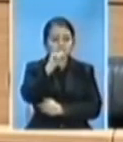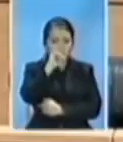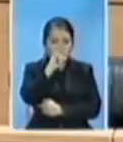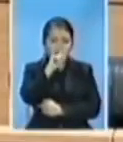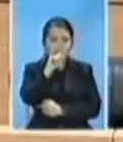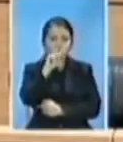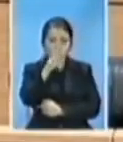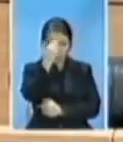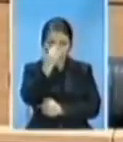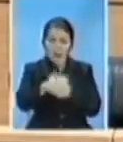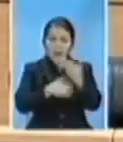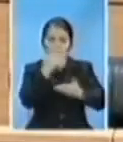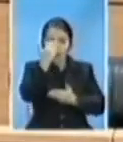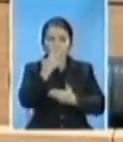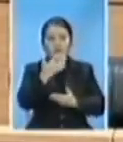นะ